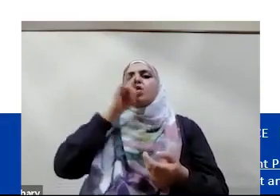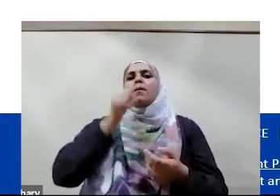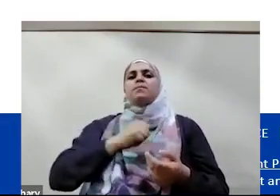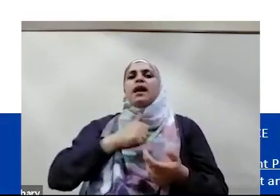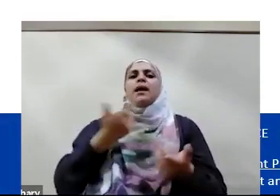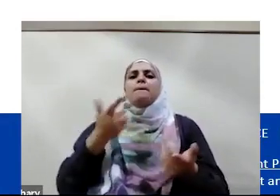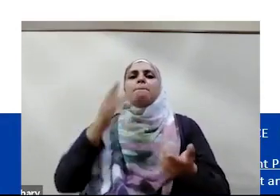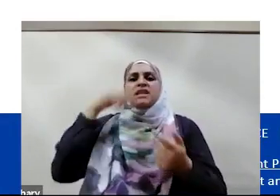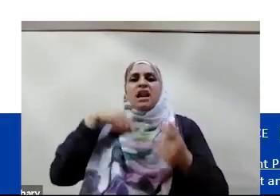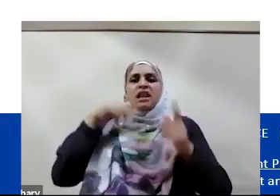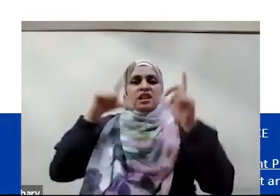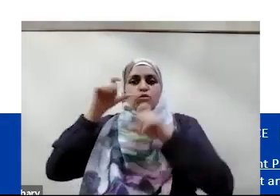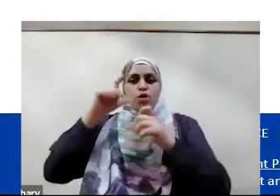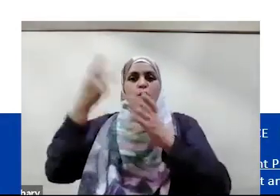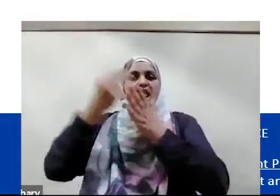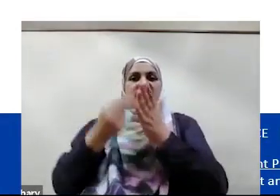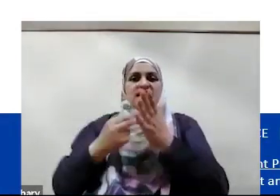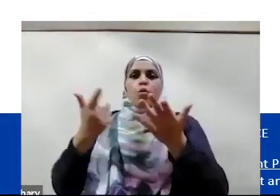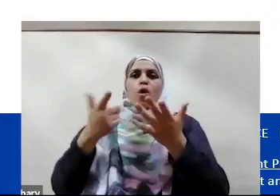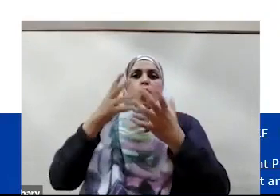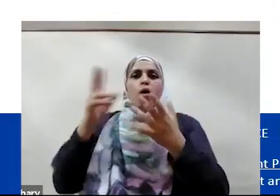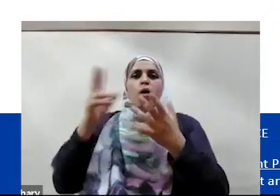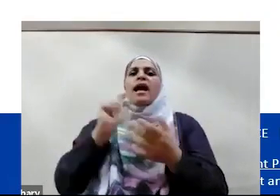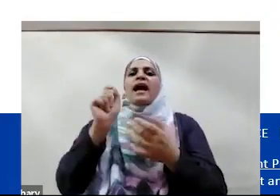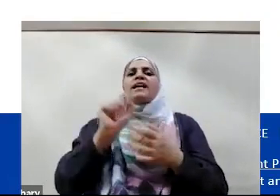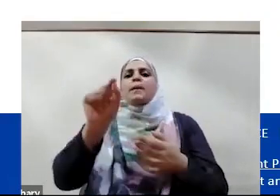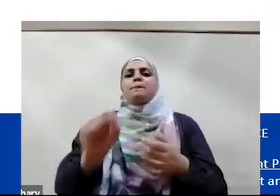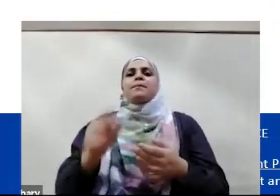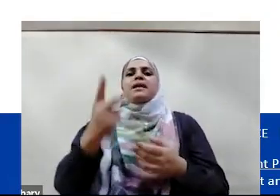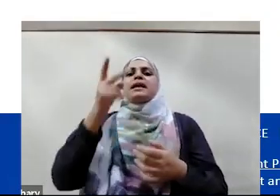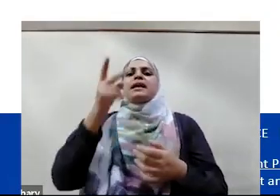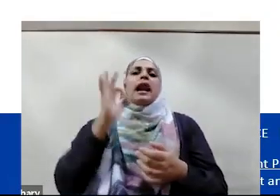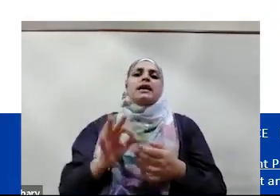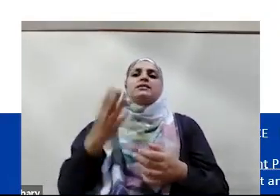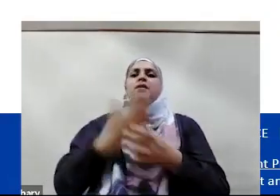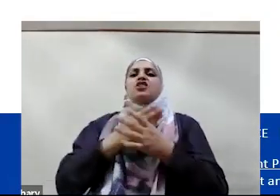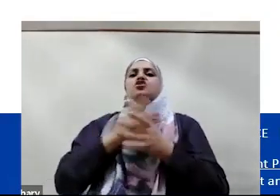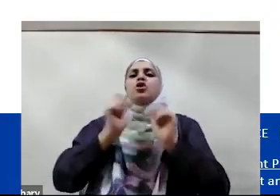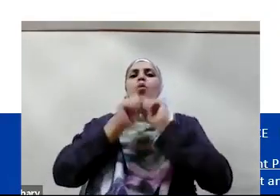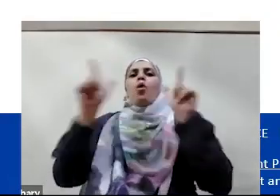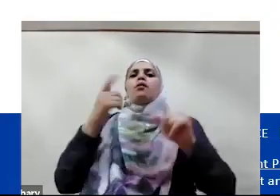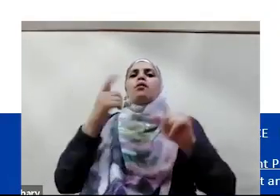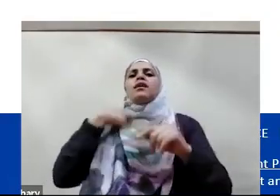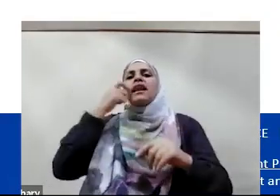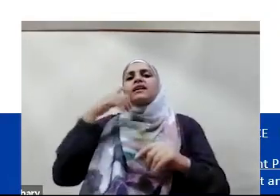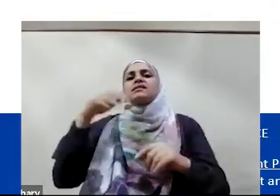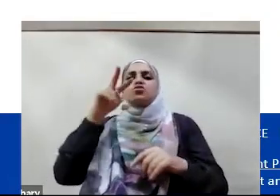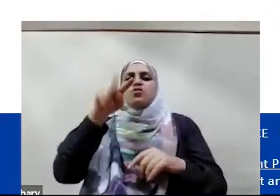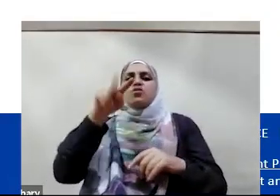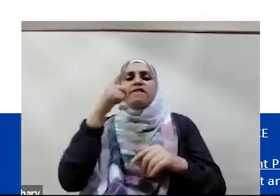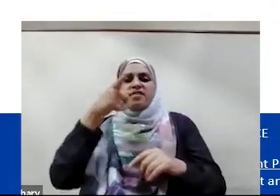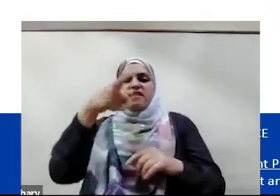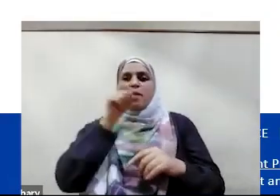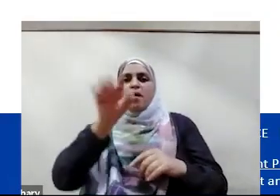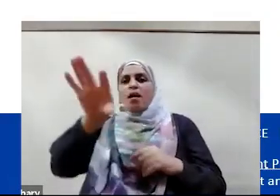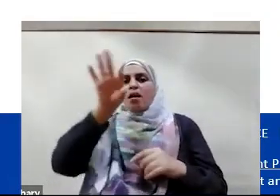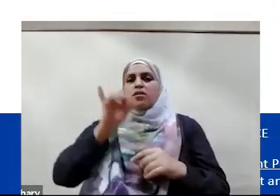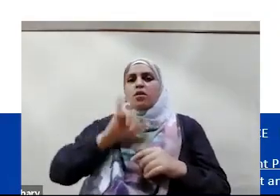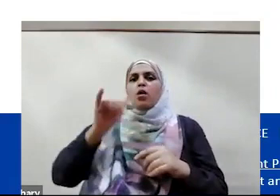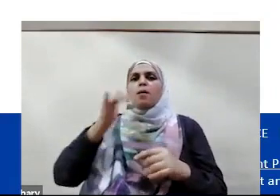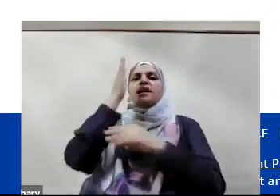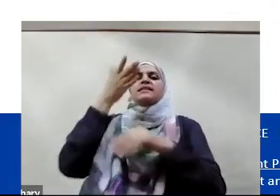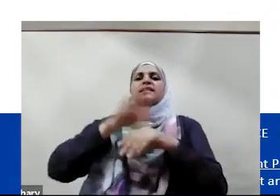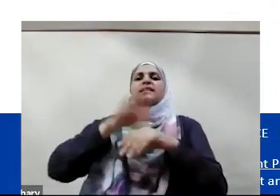مهم قوي ان انا اختار المجال والتخصص، لان انا بعد كده لان بيتم اختياري على اساس المجال والتخصص